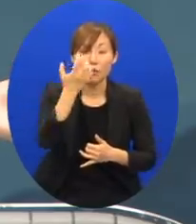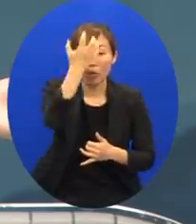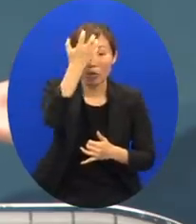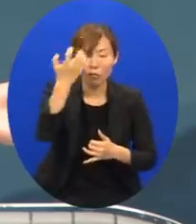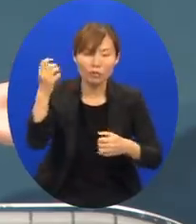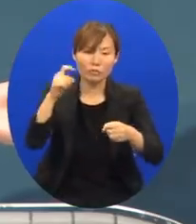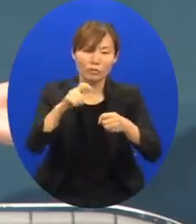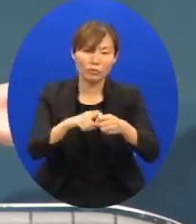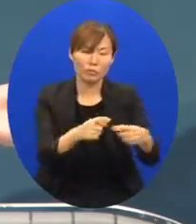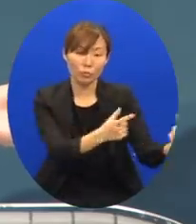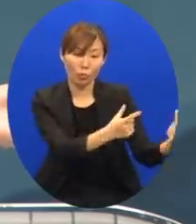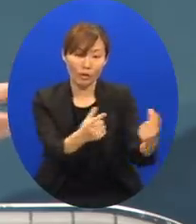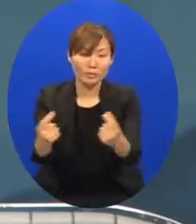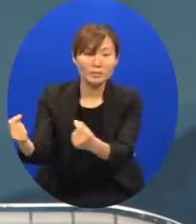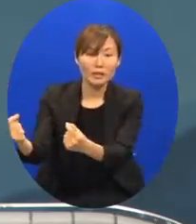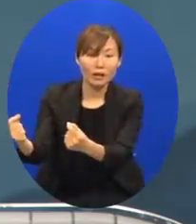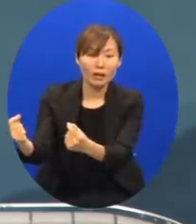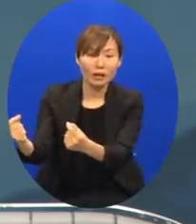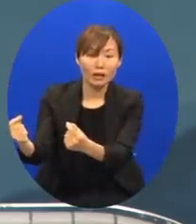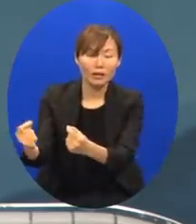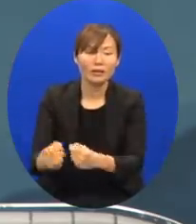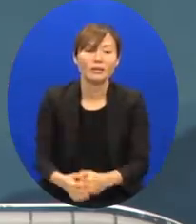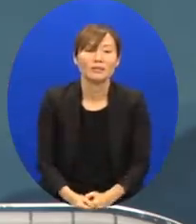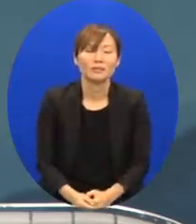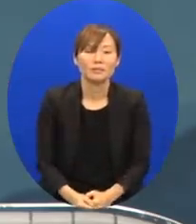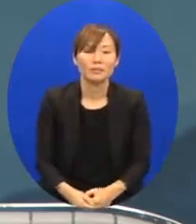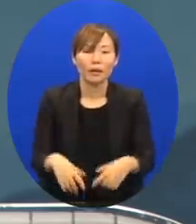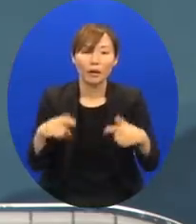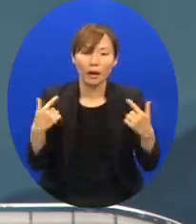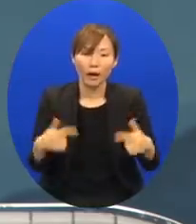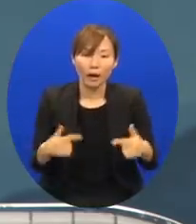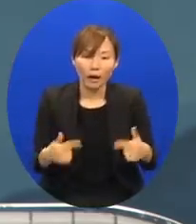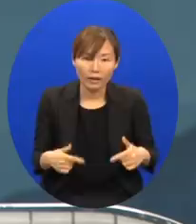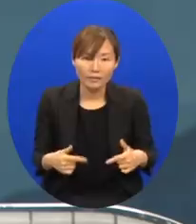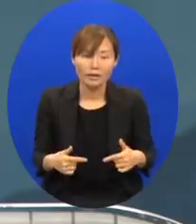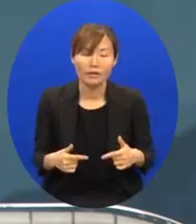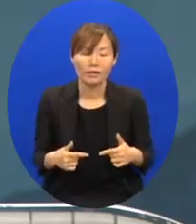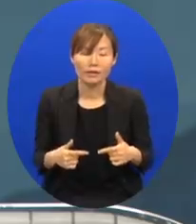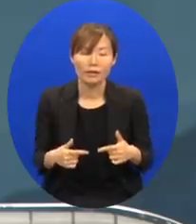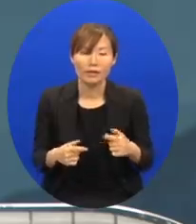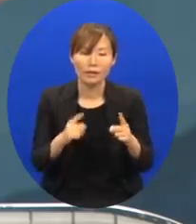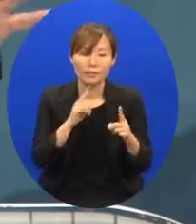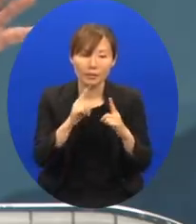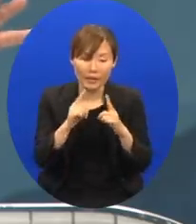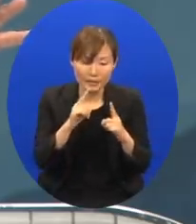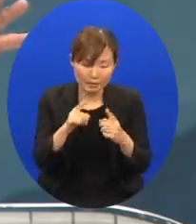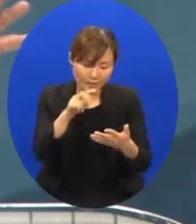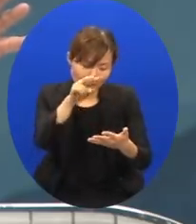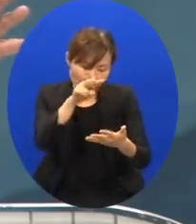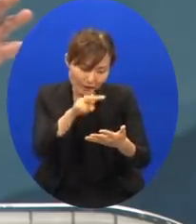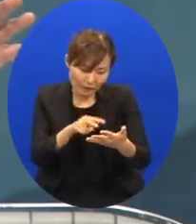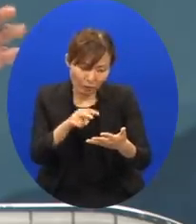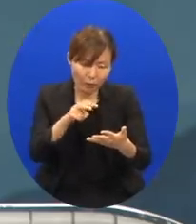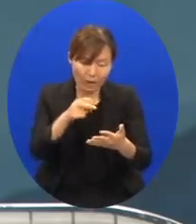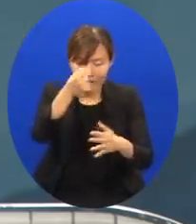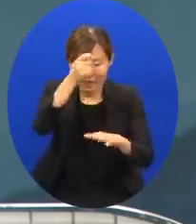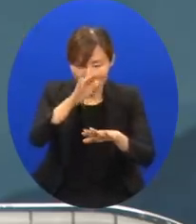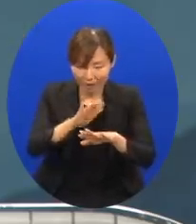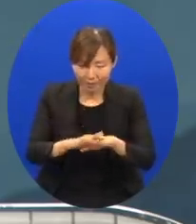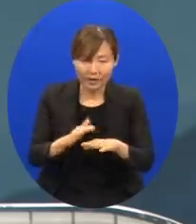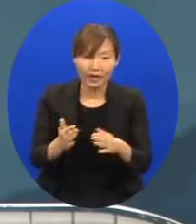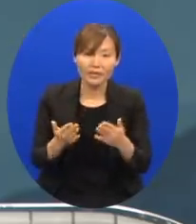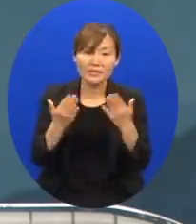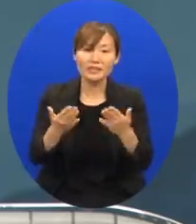떼어 같습니다 우리가 매일 말씀을 보고 기도하는 생활 늘 예배드리는 1